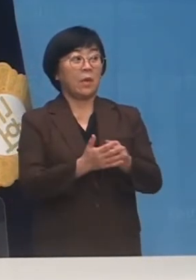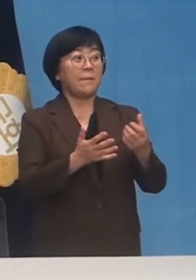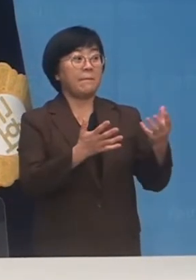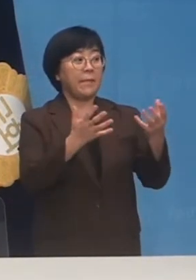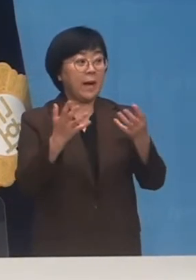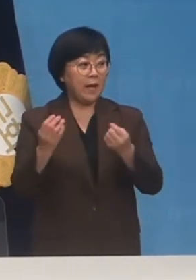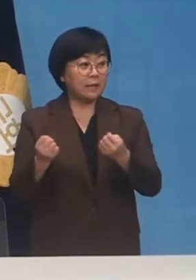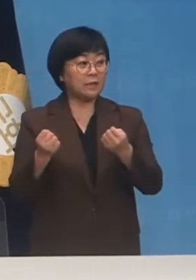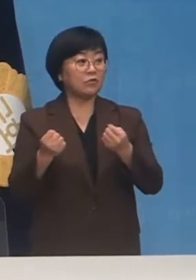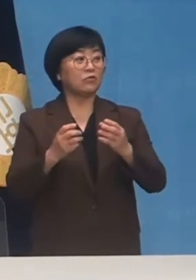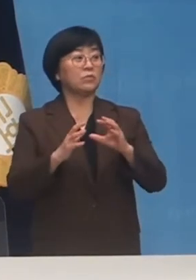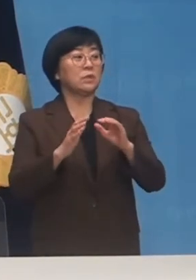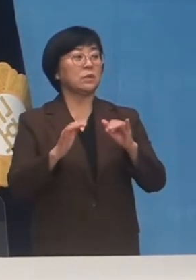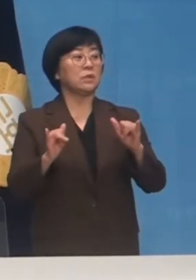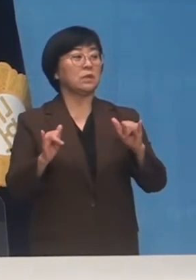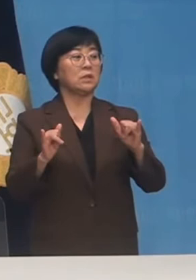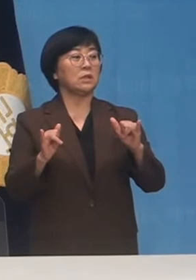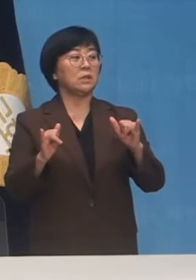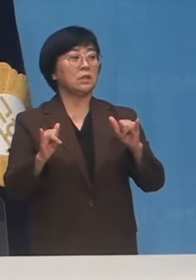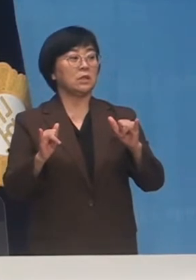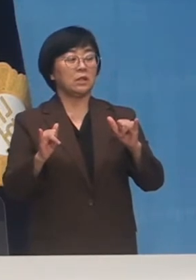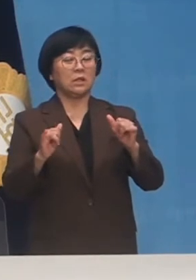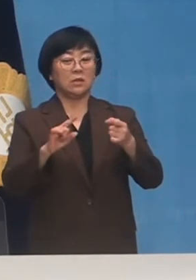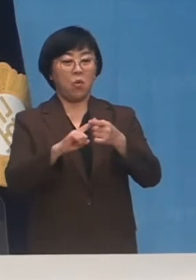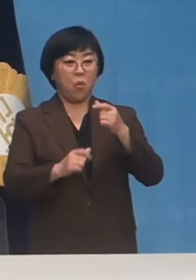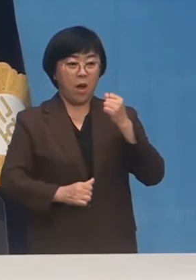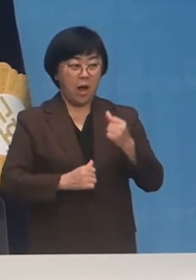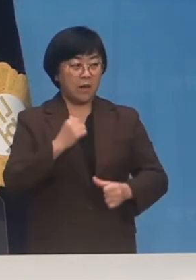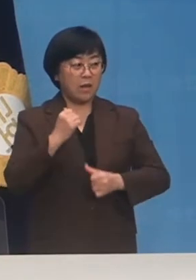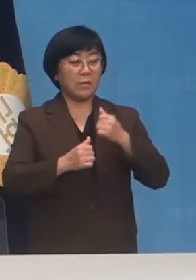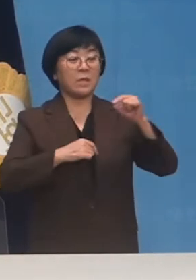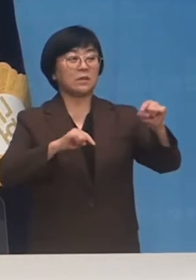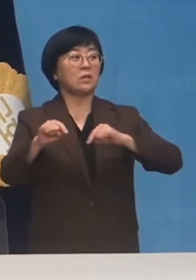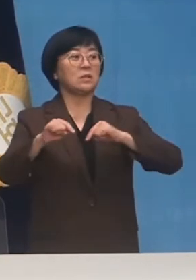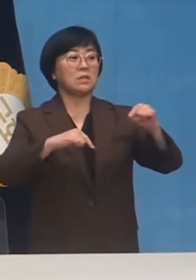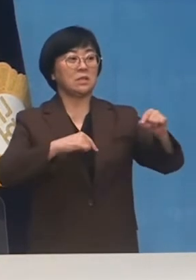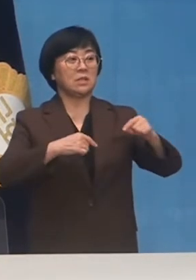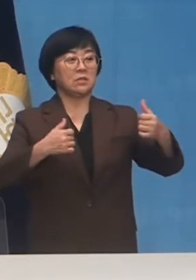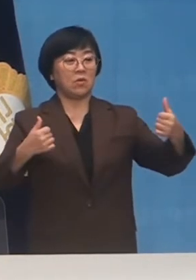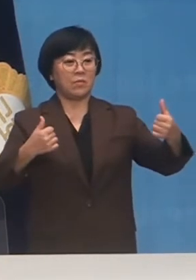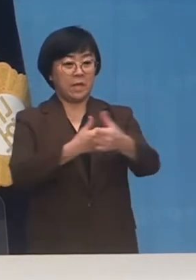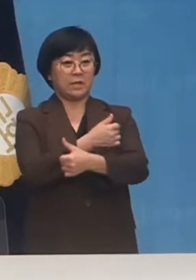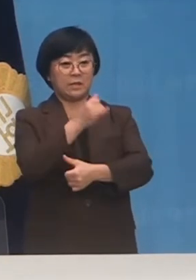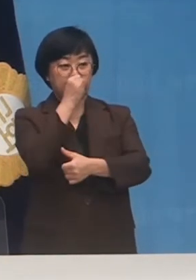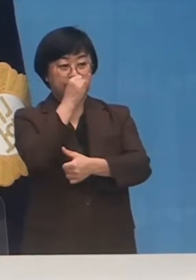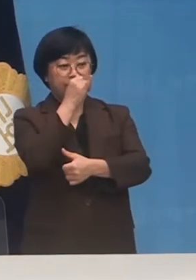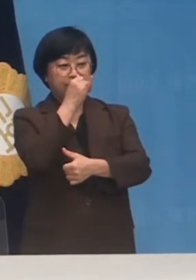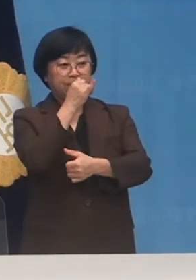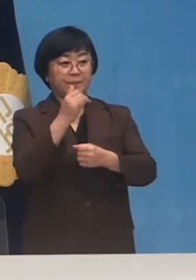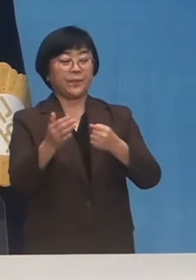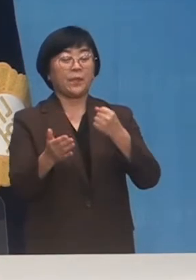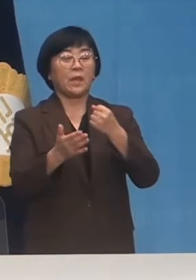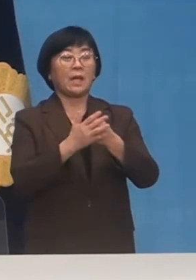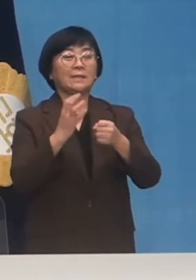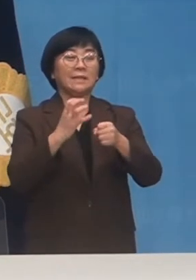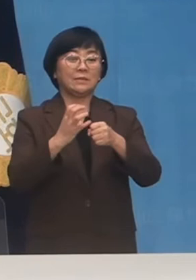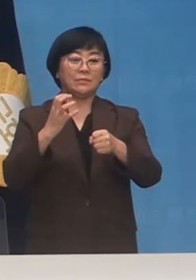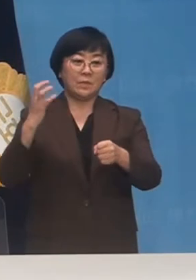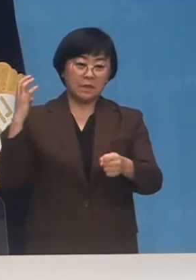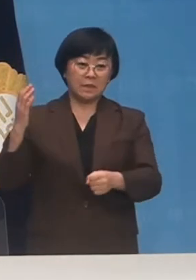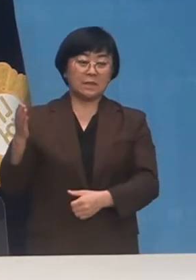국민들이 분노하며 정권 교체를 바라고 있다. 이에 40여 년